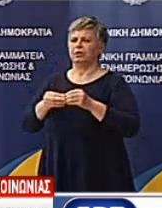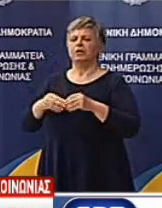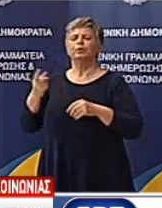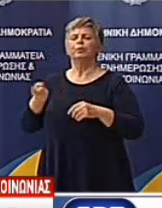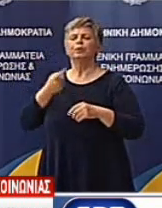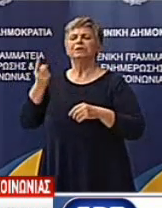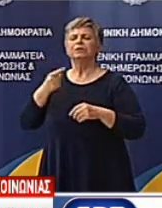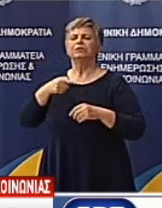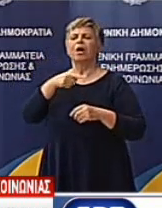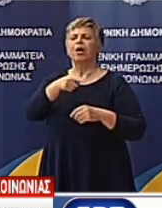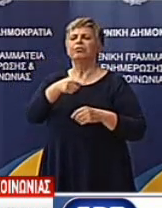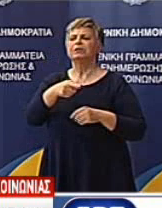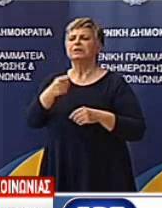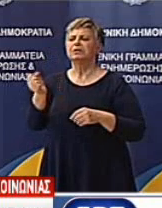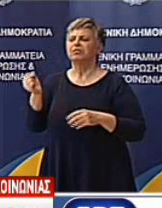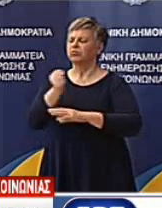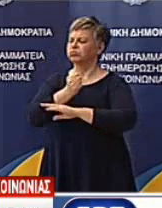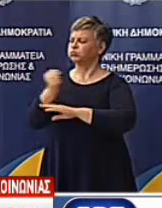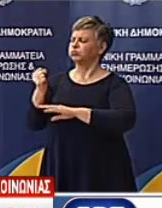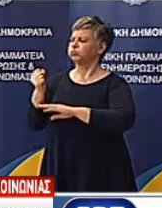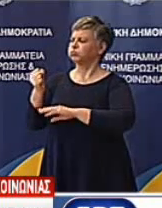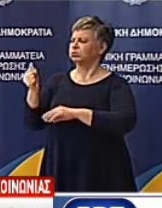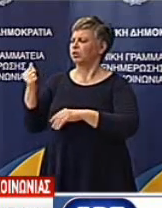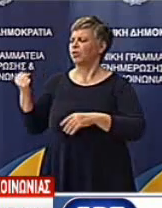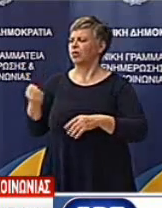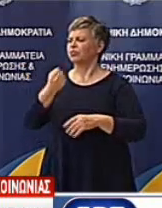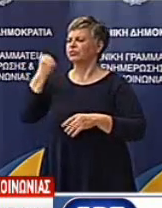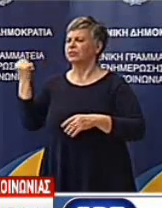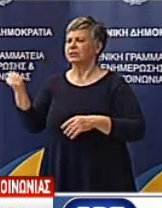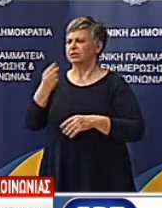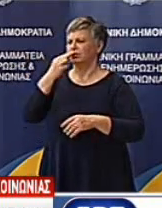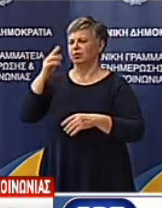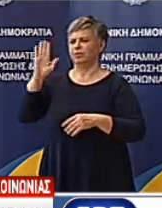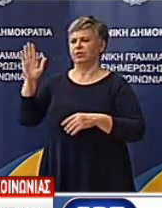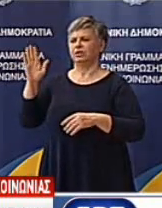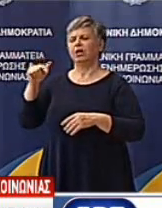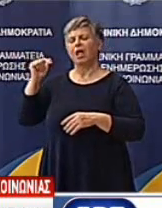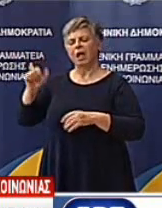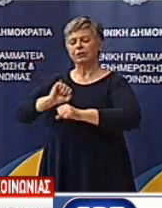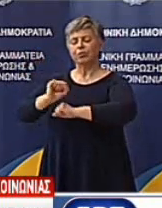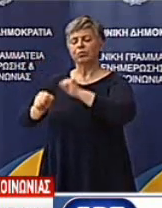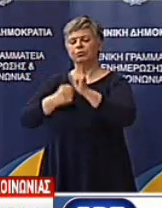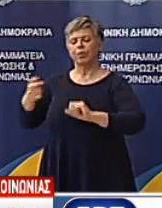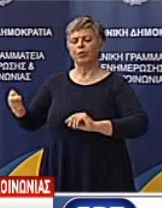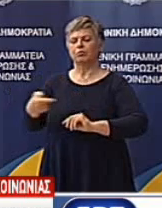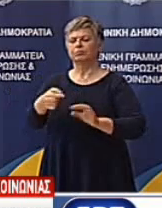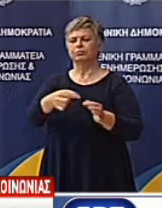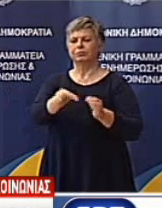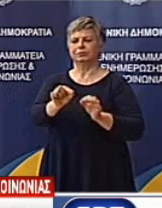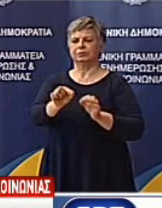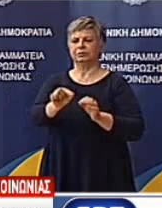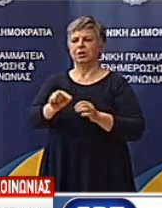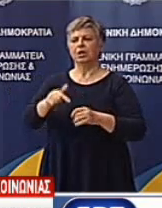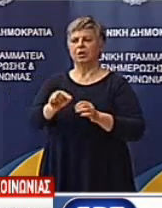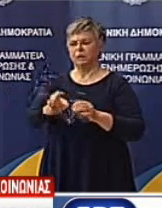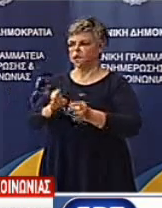αλλά και φασιστικό, να προσπαθούν να δημιουργήσουν τέτοιου τύπου εμπλοκές. Και νομίζω ότι αυτό έχει γίνει